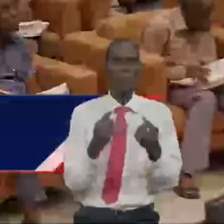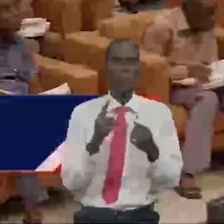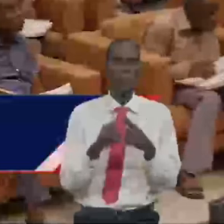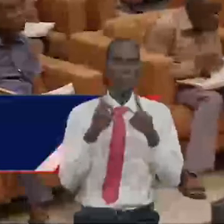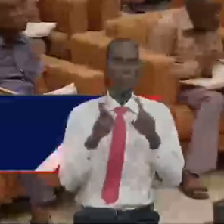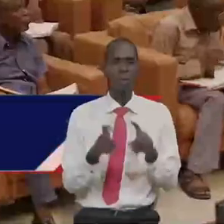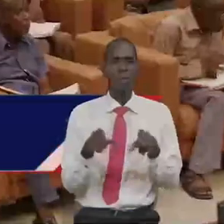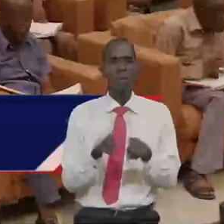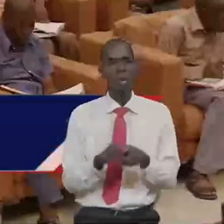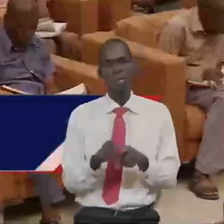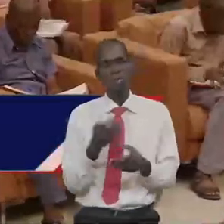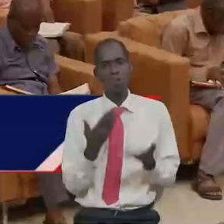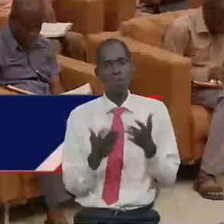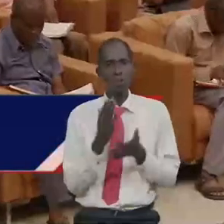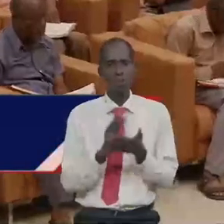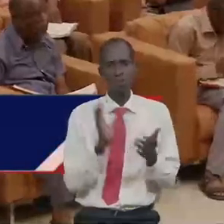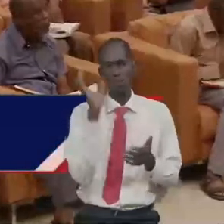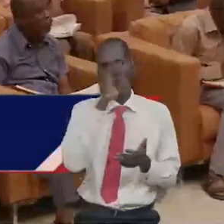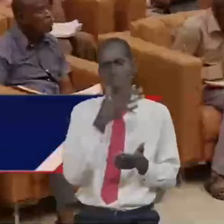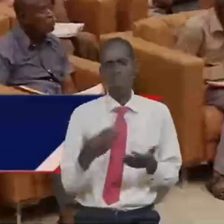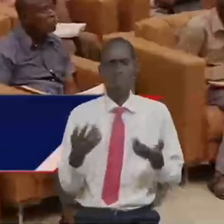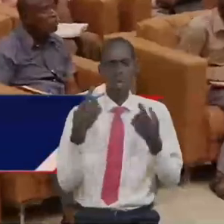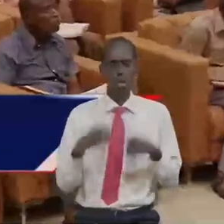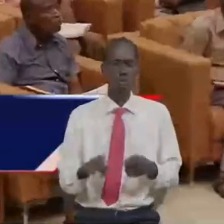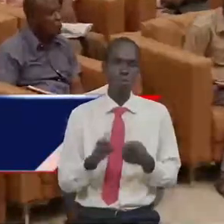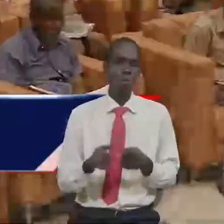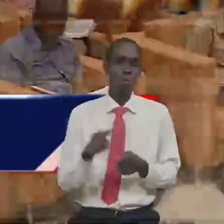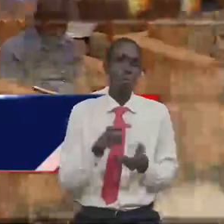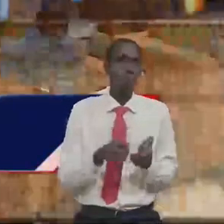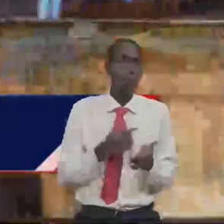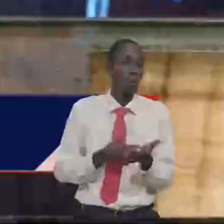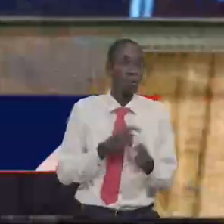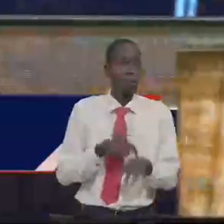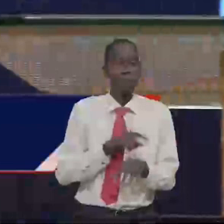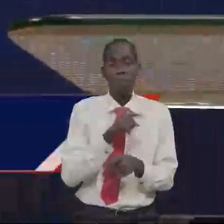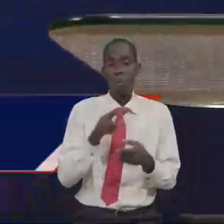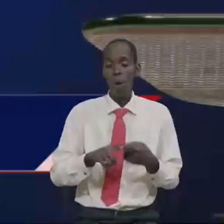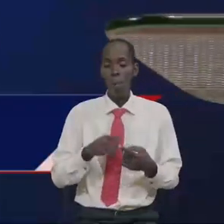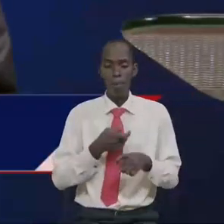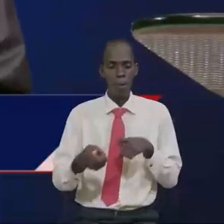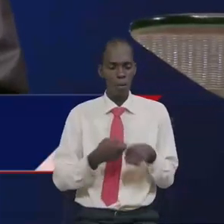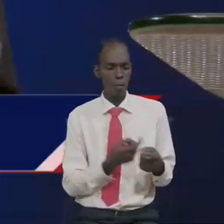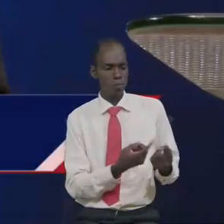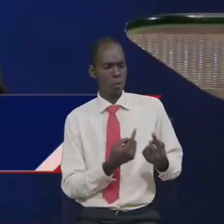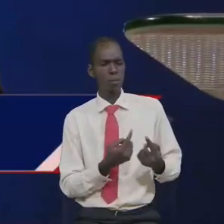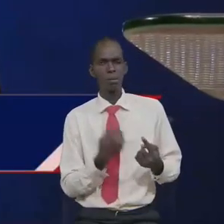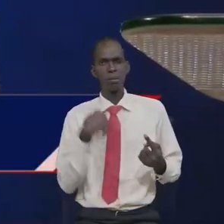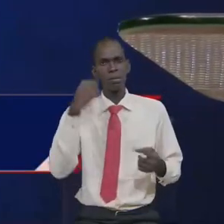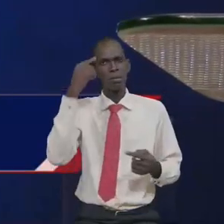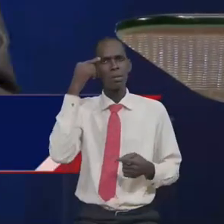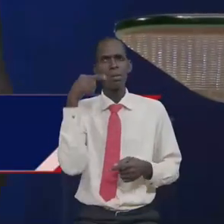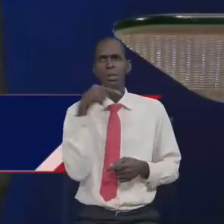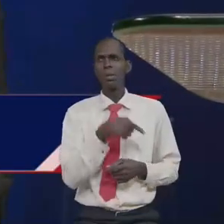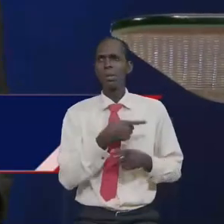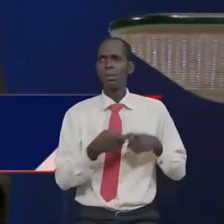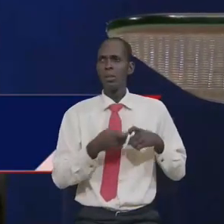la fournaise qui est au milieu de vous pour vous éprouver. Parfois, si la persécution vient, on dit que ça, c'est étrange. Qu'est-ce que j'ai